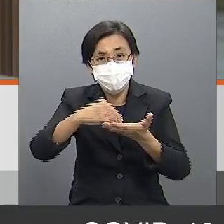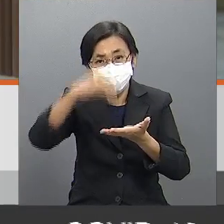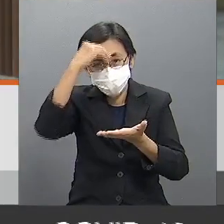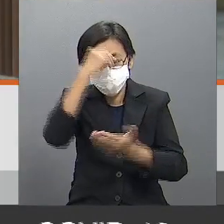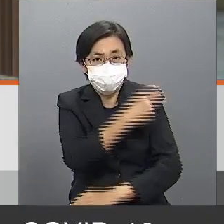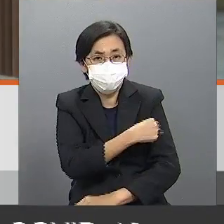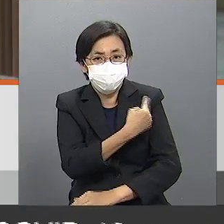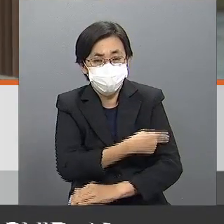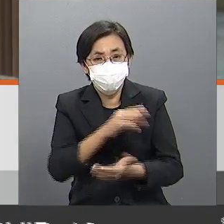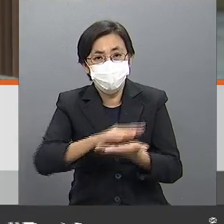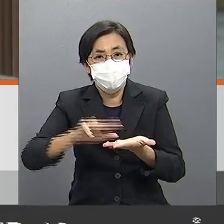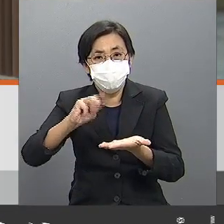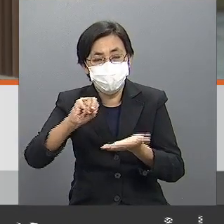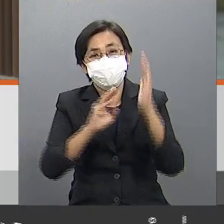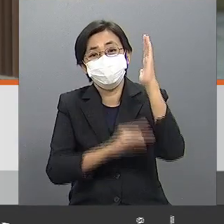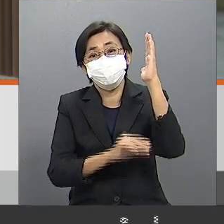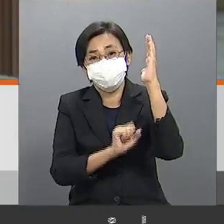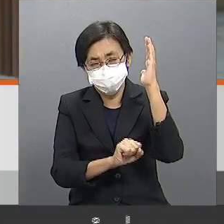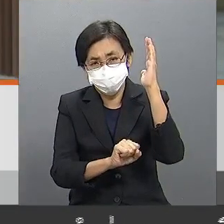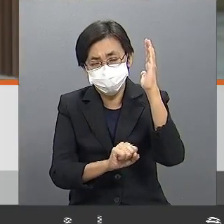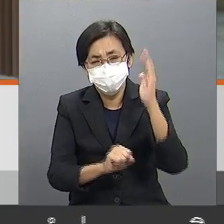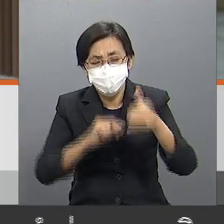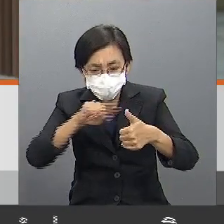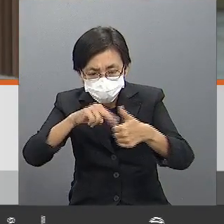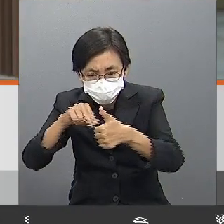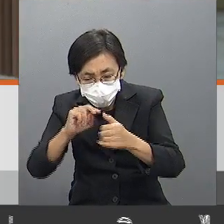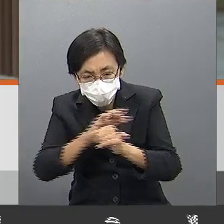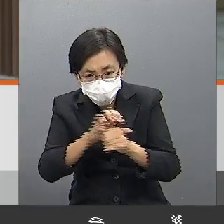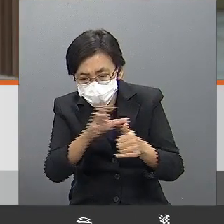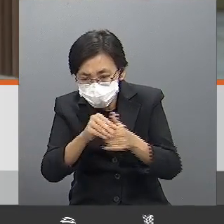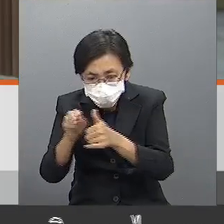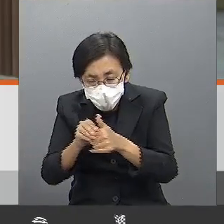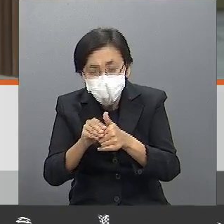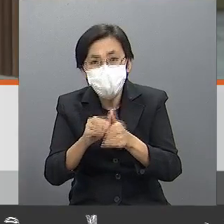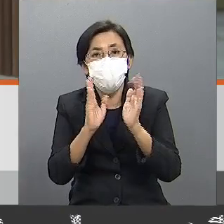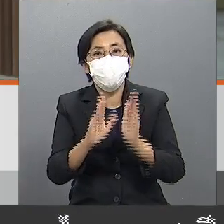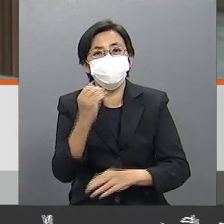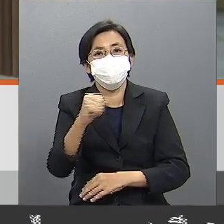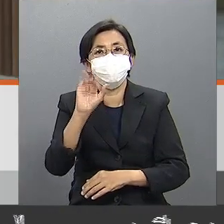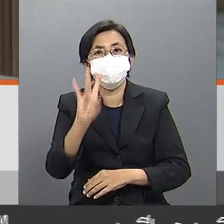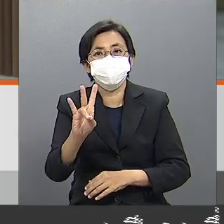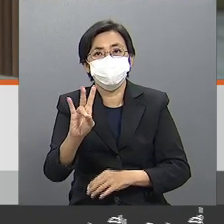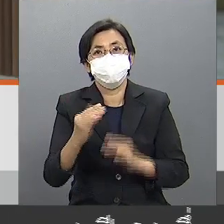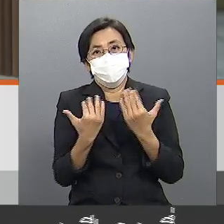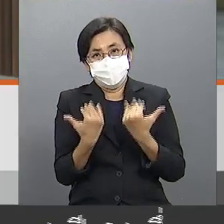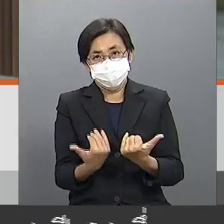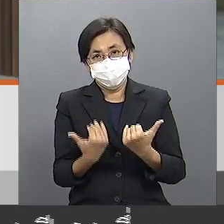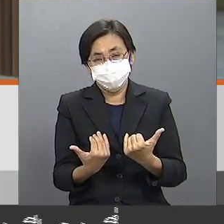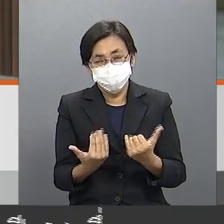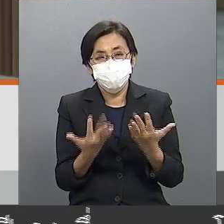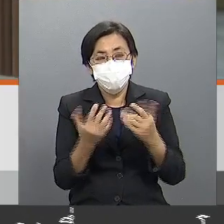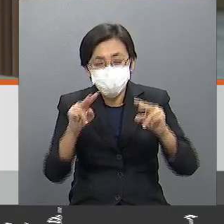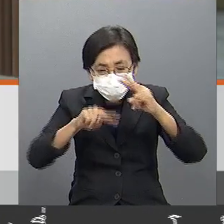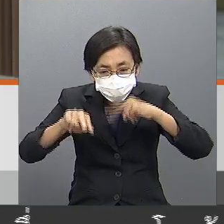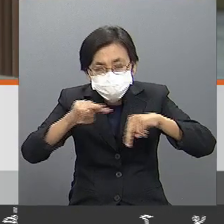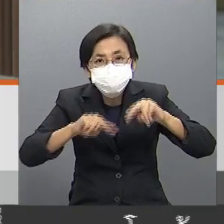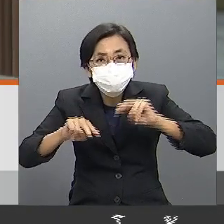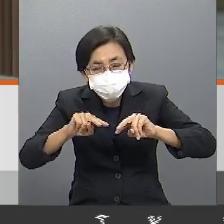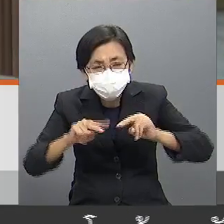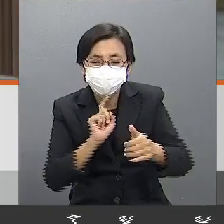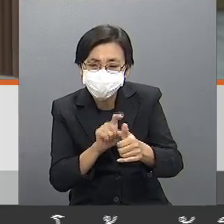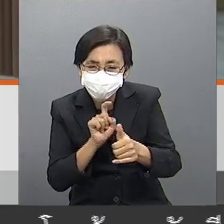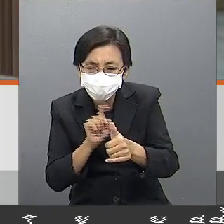จังหวัดสงขลายังมีผู้ติดเชื้อโควิด -19 เพิ่มขึ้นต่อเนื่องนะคะแล้วก็เกิดคลัสเตอร์ใหม่ทำให้ต้องเน้นการตรวจเชิงรุกค่ะเพื่อจำกัดวง